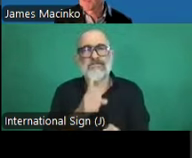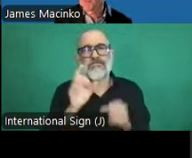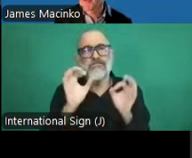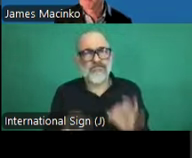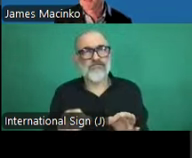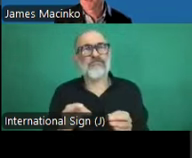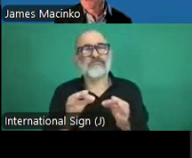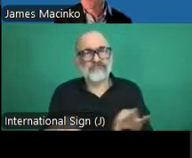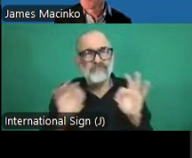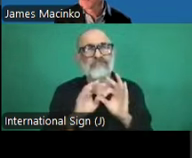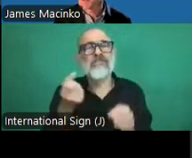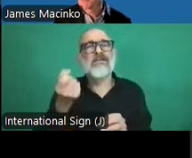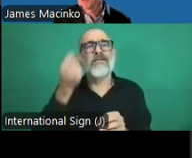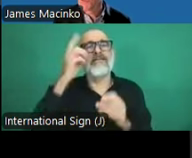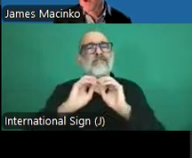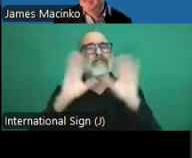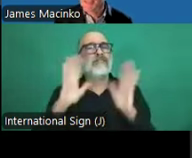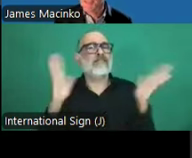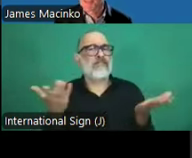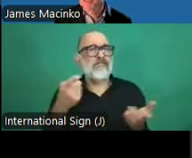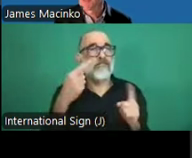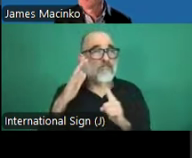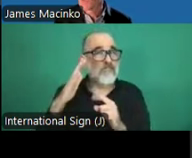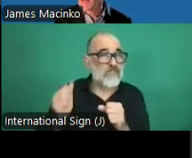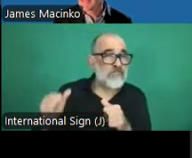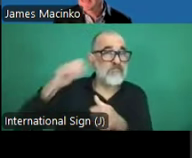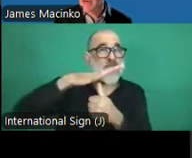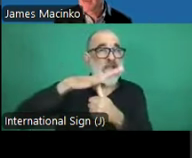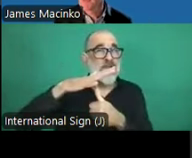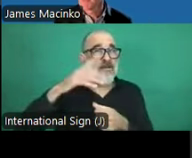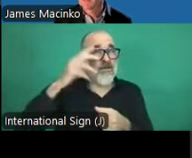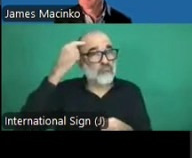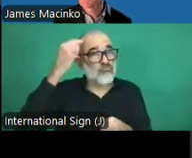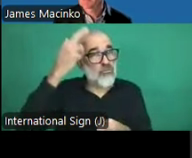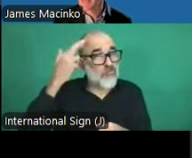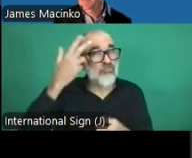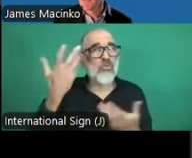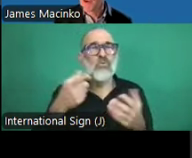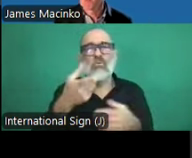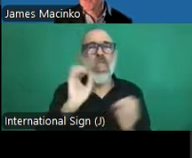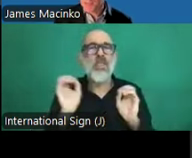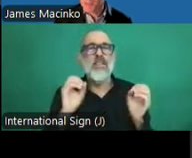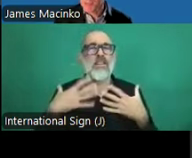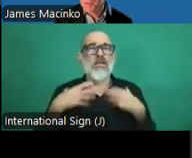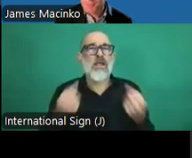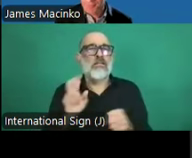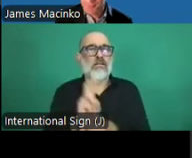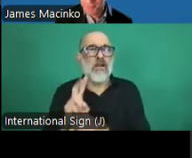été pourvus, ça a été l'attente très longue, 49%, pas de